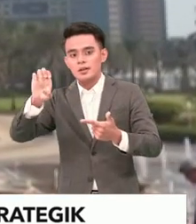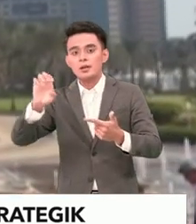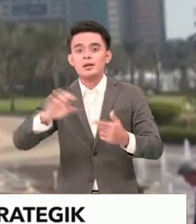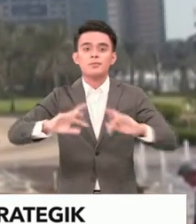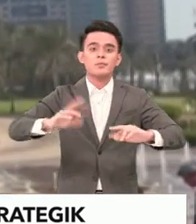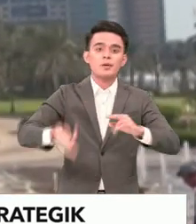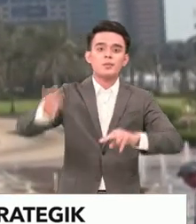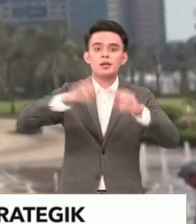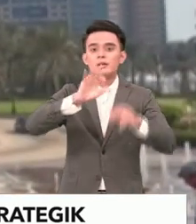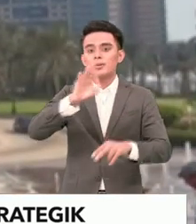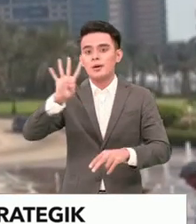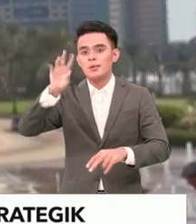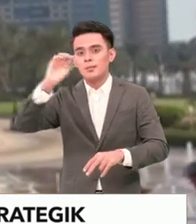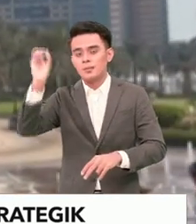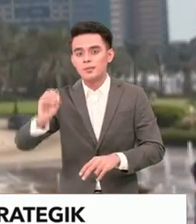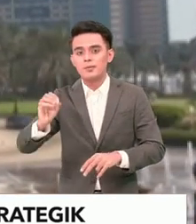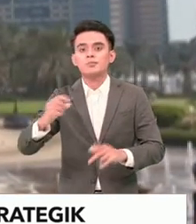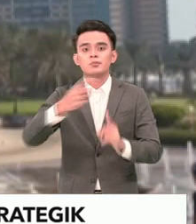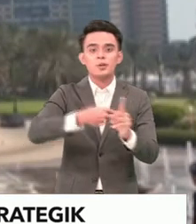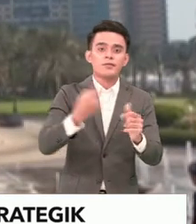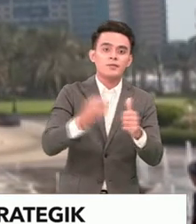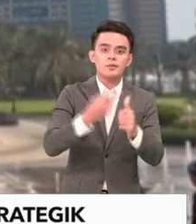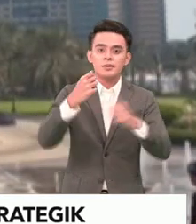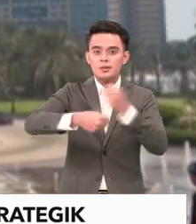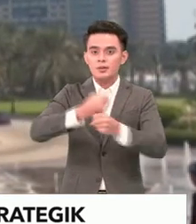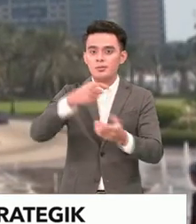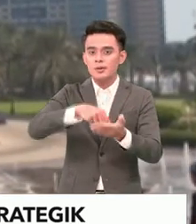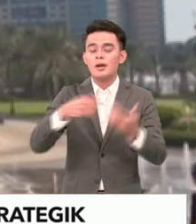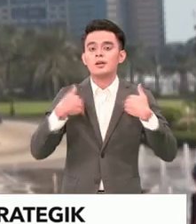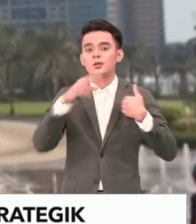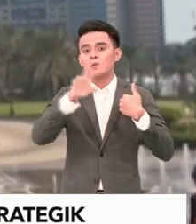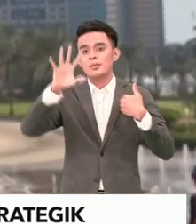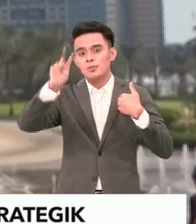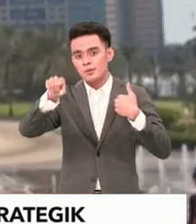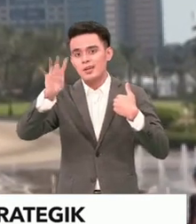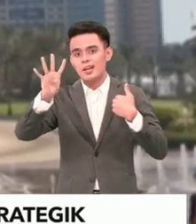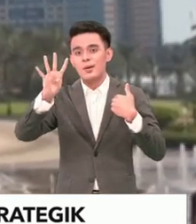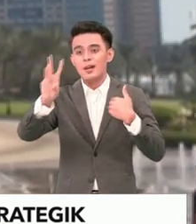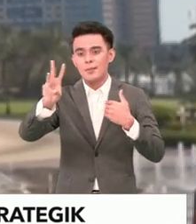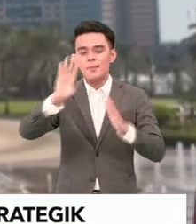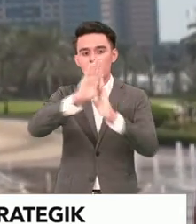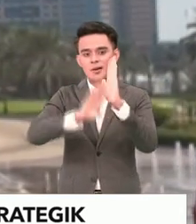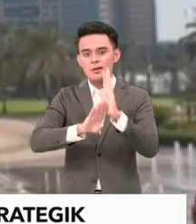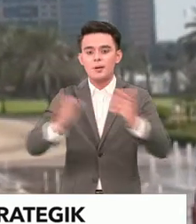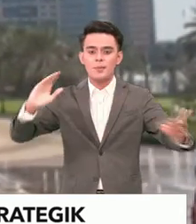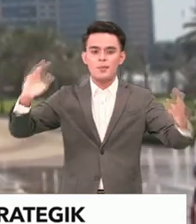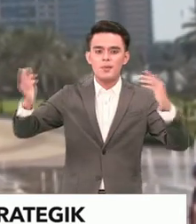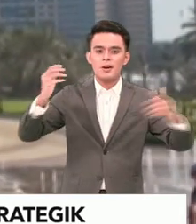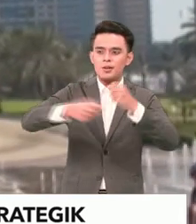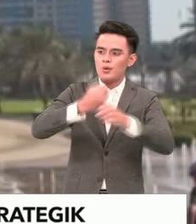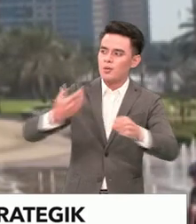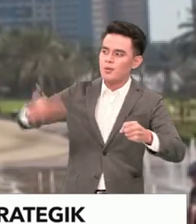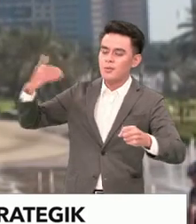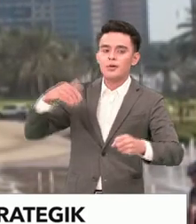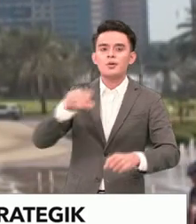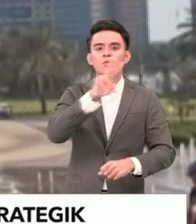90,400 pada 8 bulan pertama tahun ini yaitu sebanyak 25,6 billion Ringgit jauh berbeda kalau kena bandingkan dengan tahun lepas